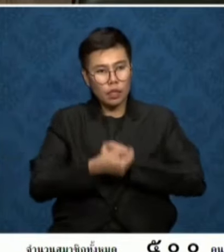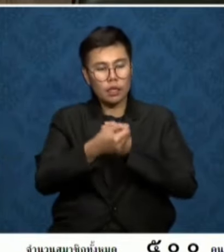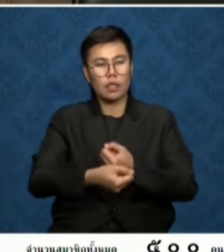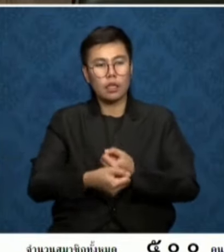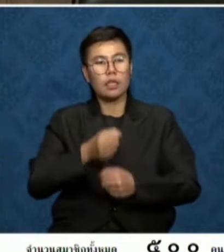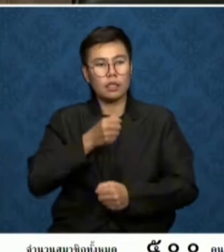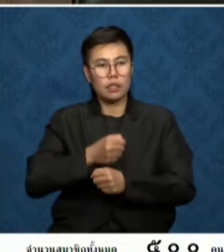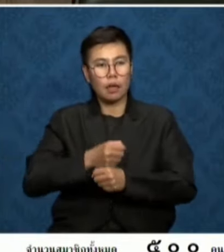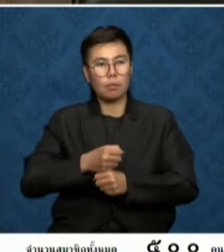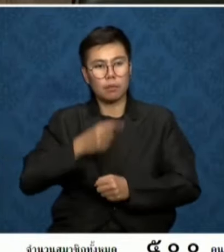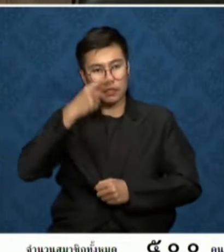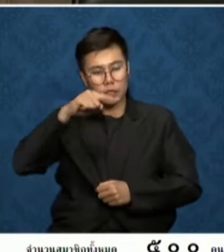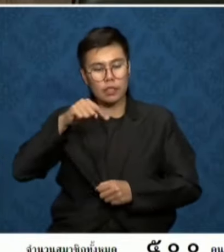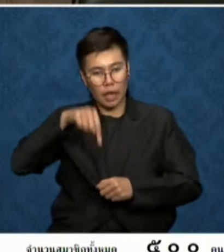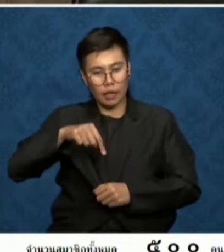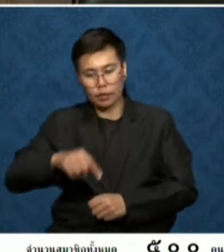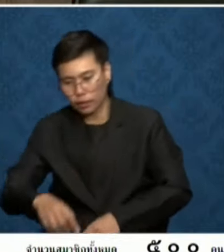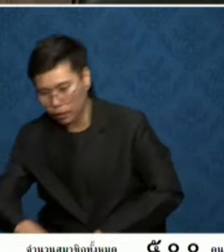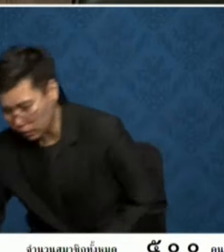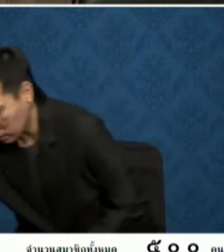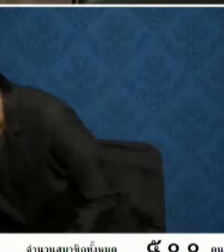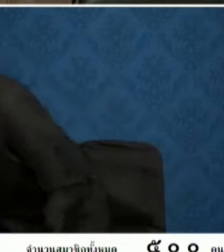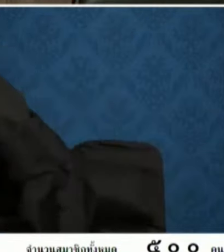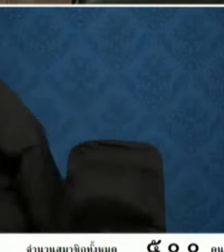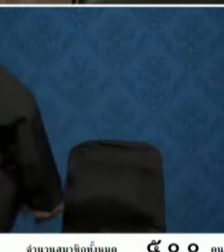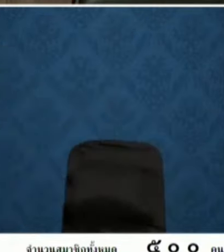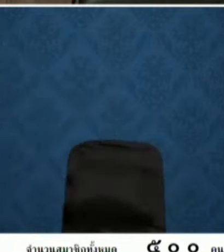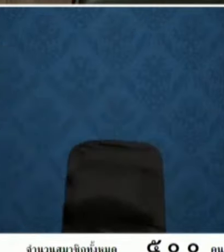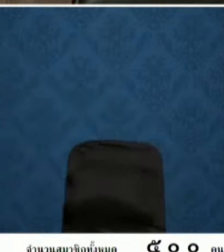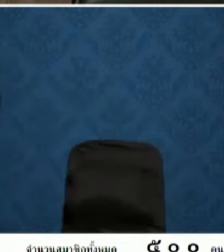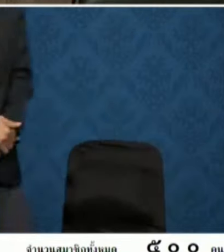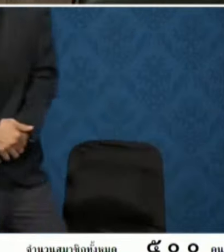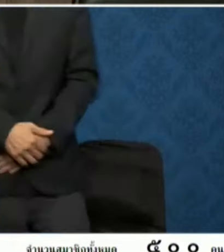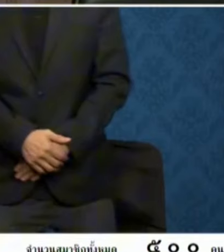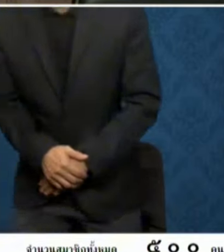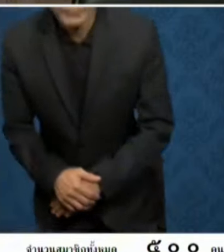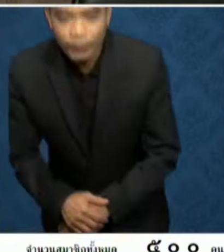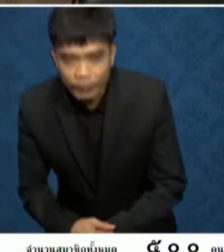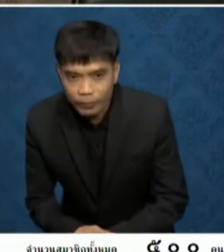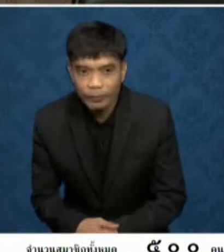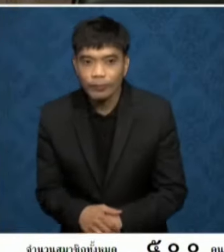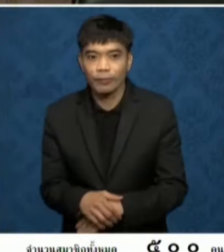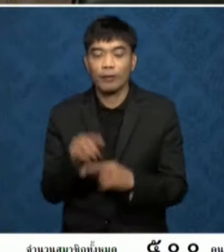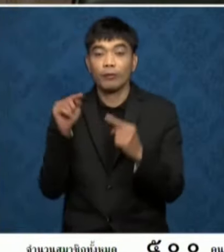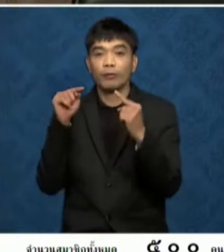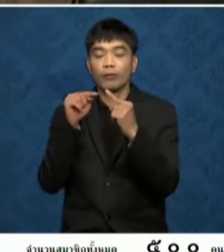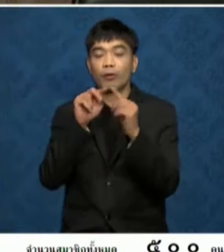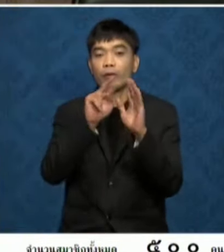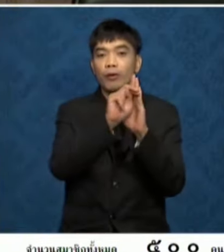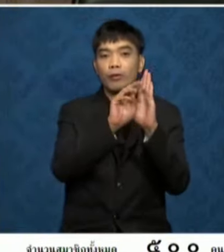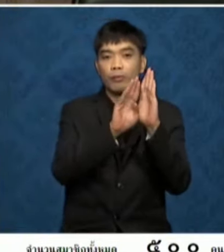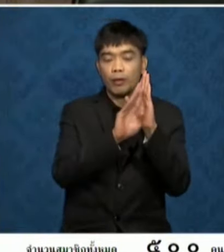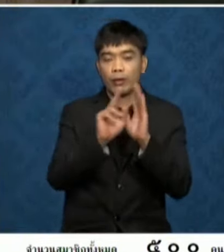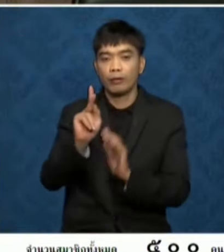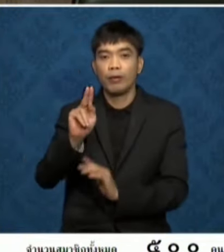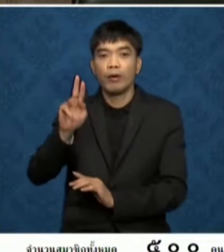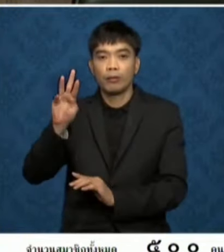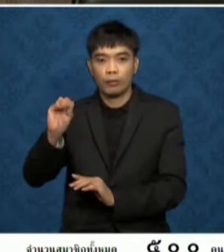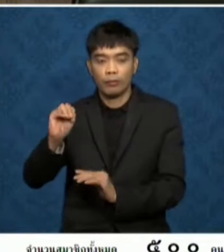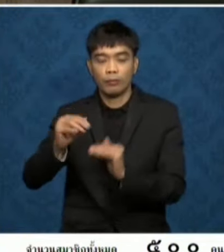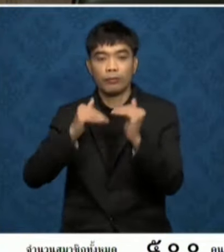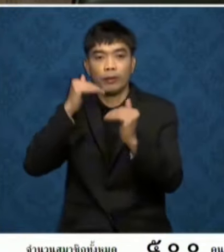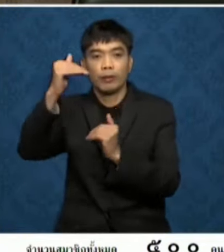ำในประเทศไทยมานั่นคือนโยบายของกรมพัฒนาพลังงานทดแทนและอนุรักษ์พลังงานเอาละครับถ้า